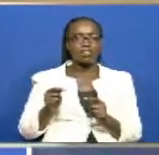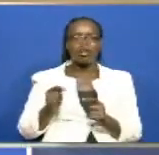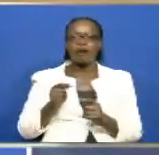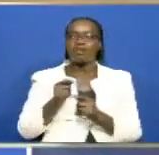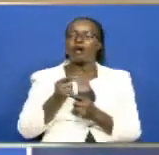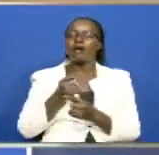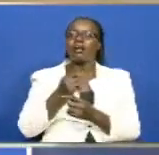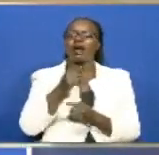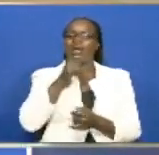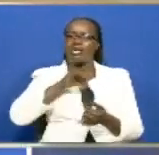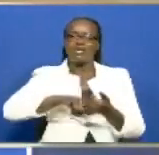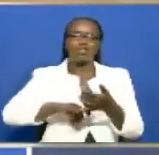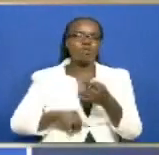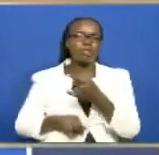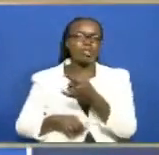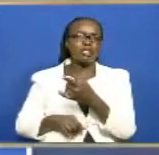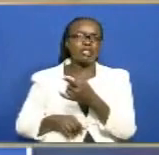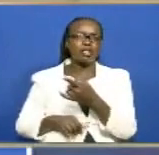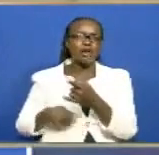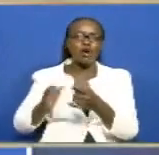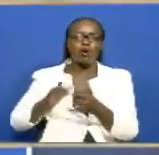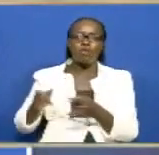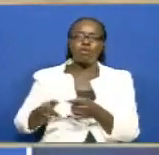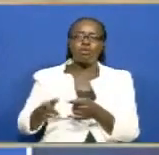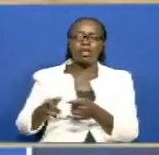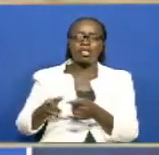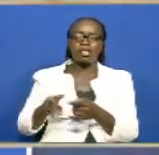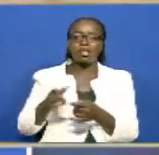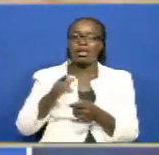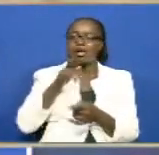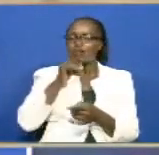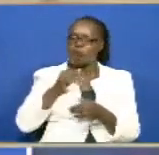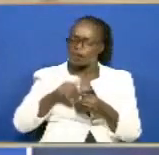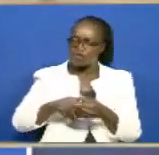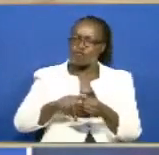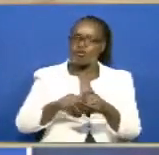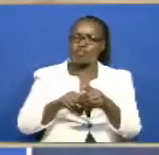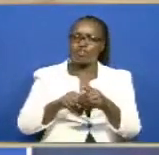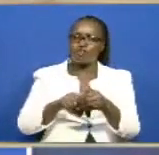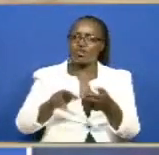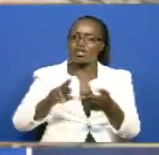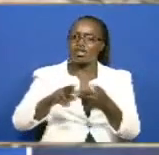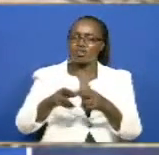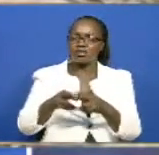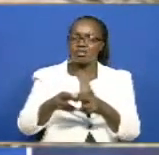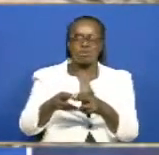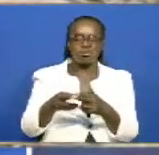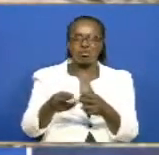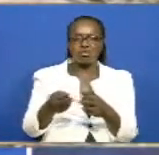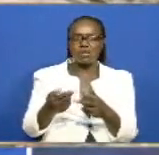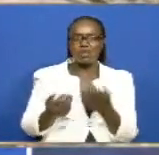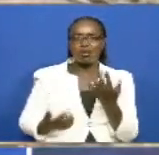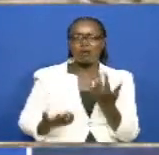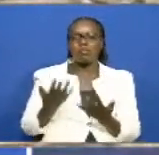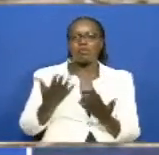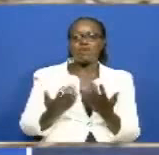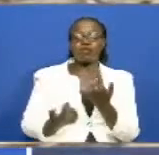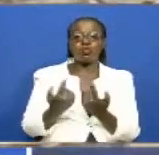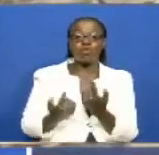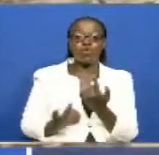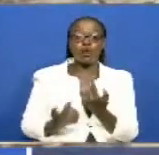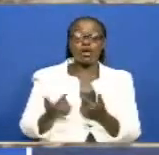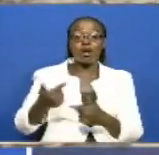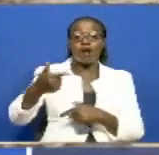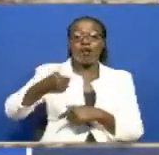lover. Elizabeth Nyawanga claims a man who has been pursuing her for a relationship burnt her with cooking oil at